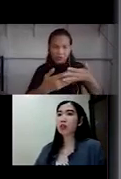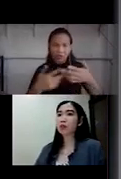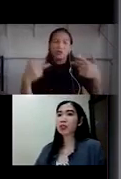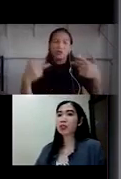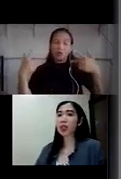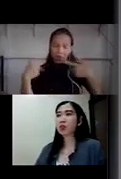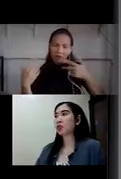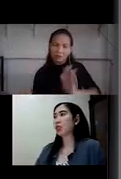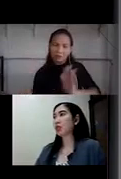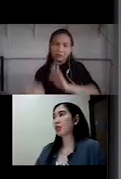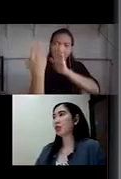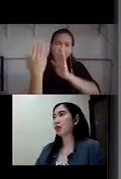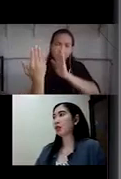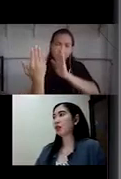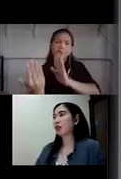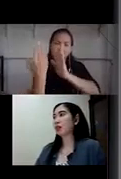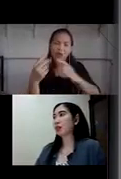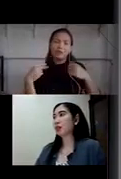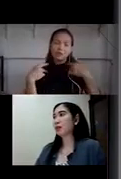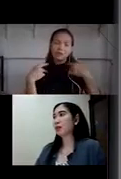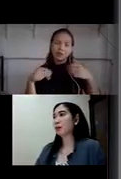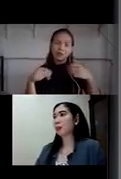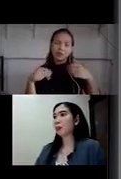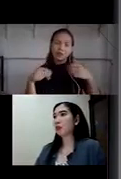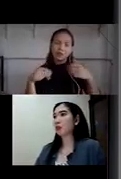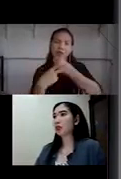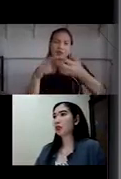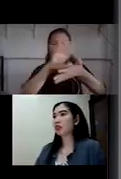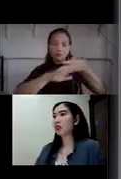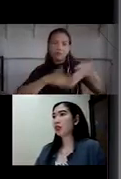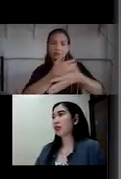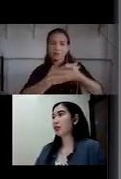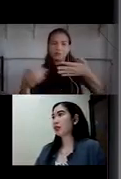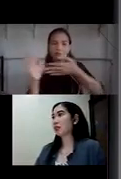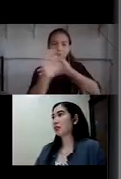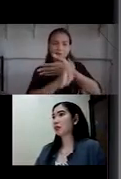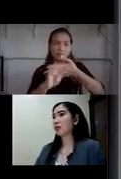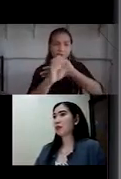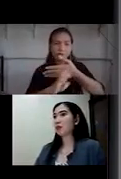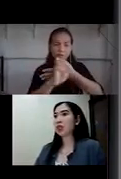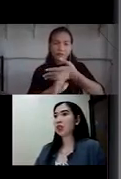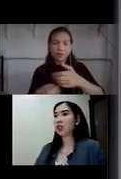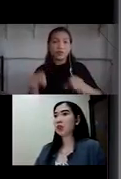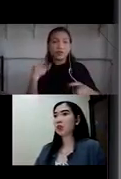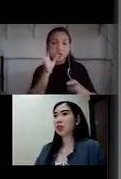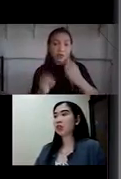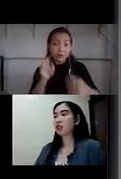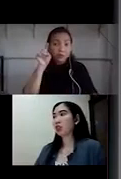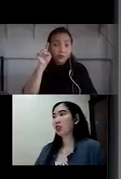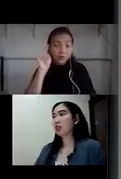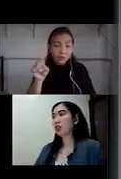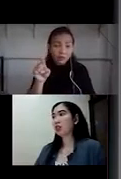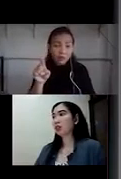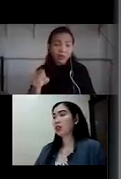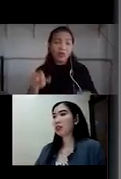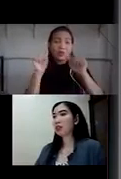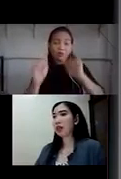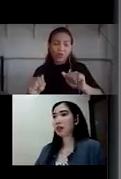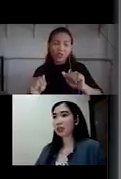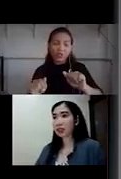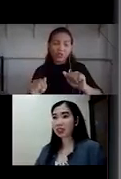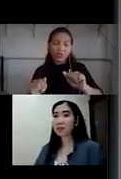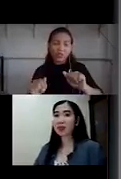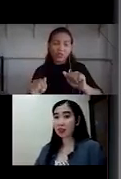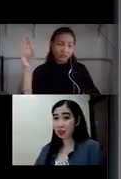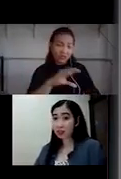nyong scheduled email. Ayan. So, pag click nyo yan, pwede nyo siyang i-cancel at any